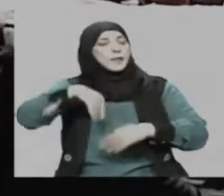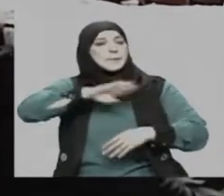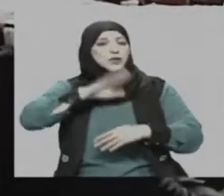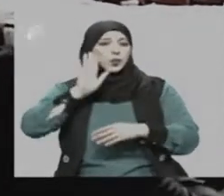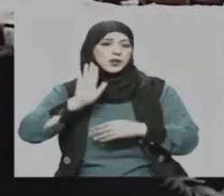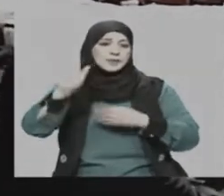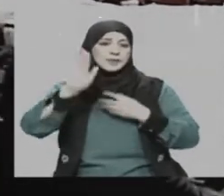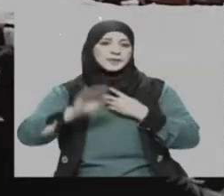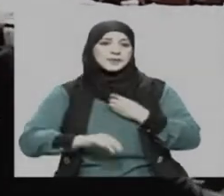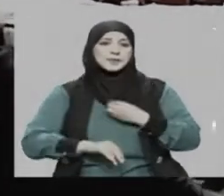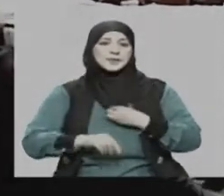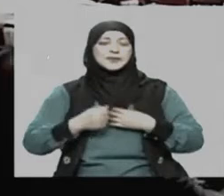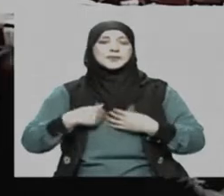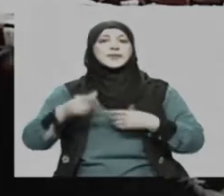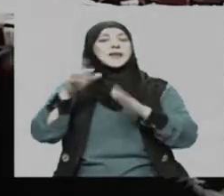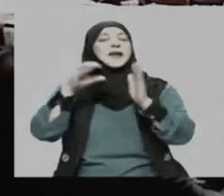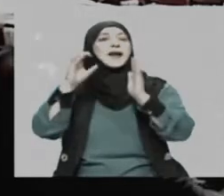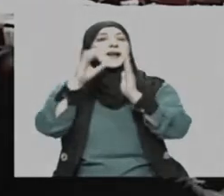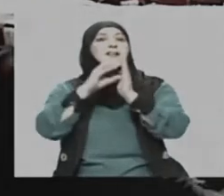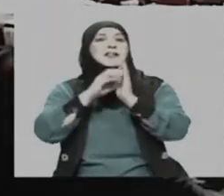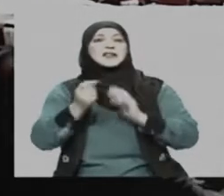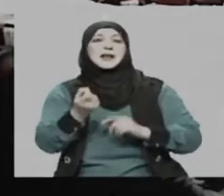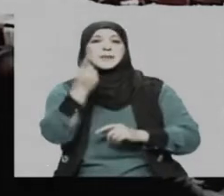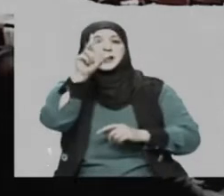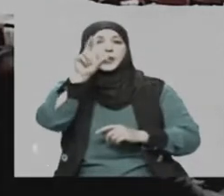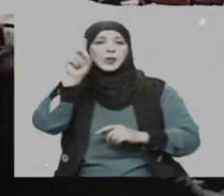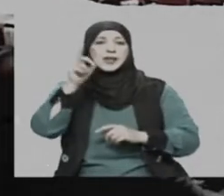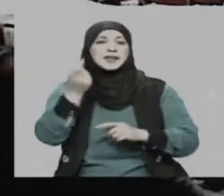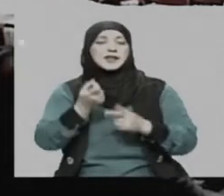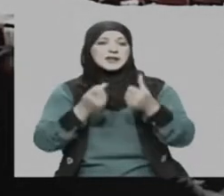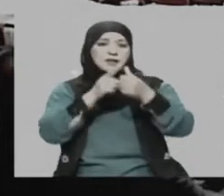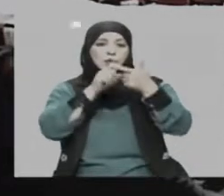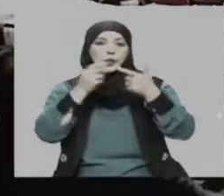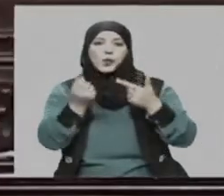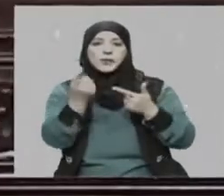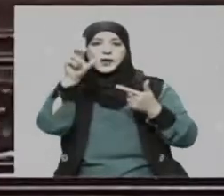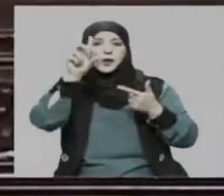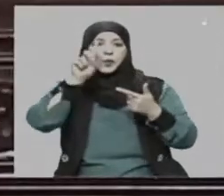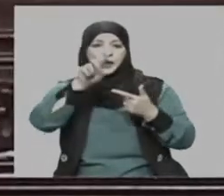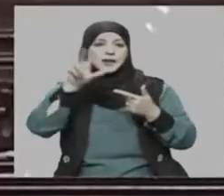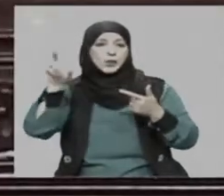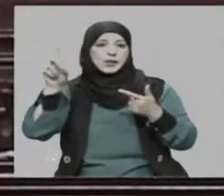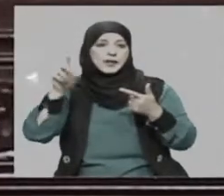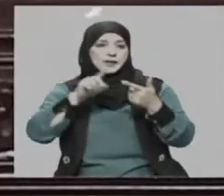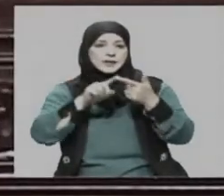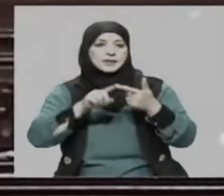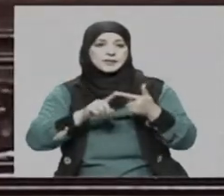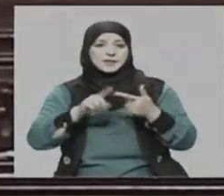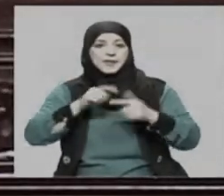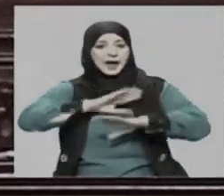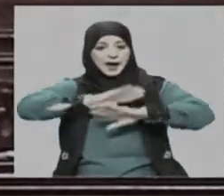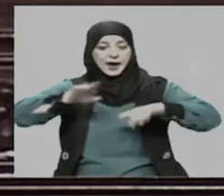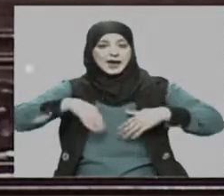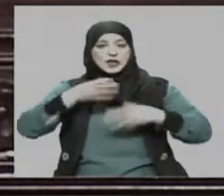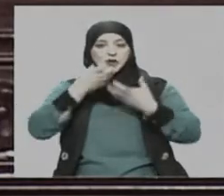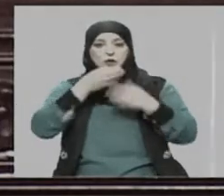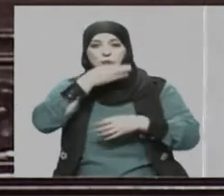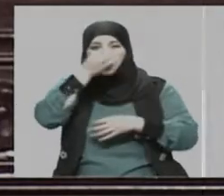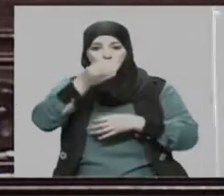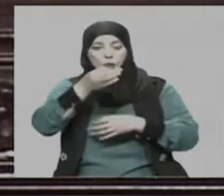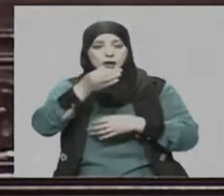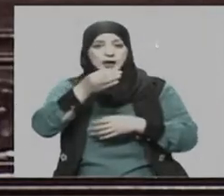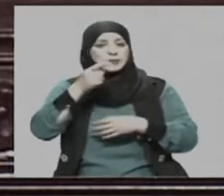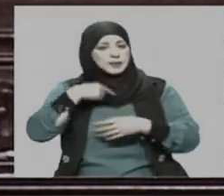النواب بصل 130 و131. اخر حاجه نحب نقولها في المجال هذا قلت قرار